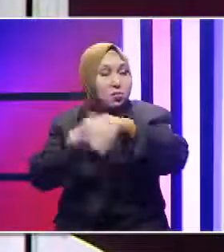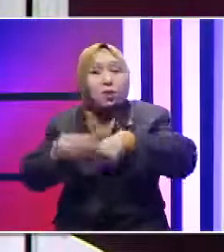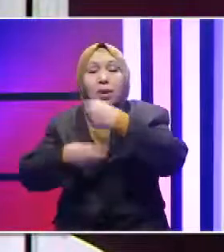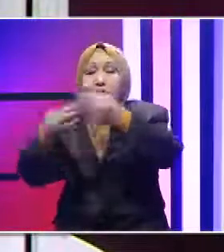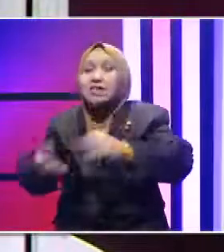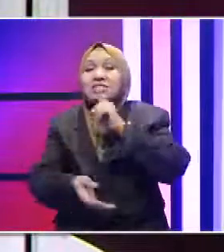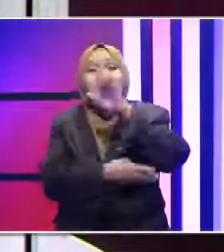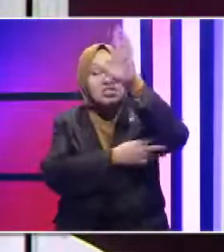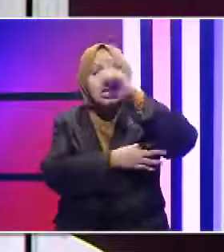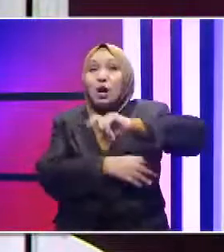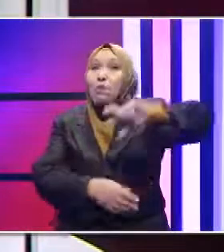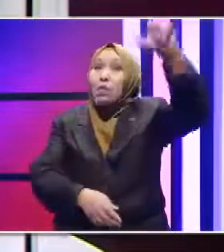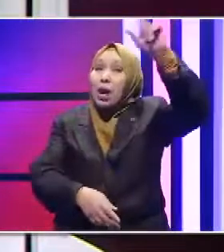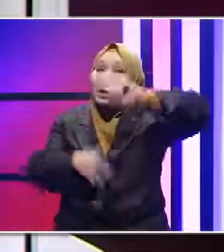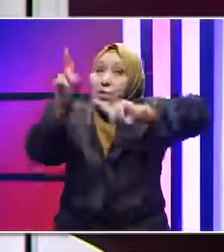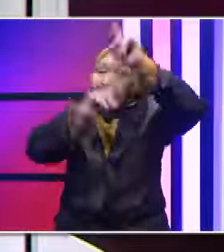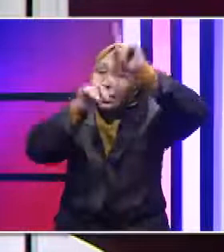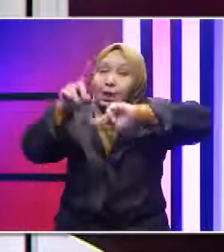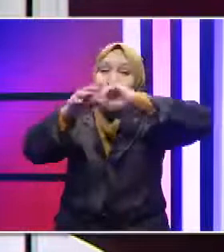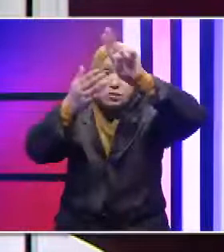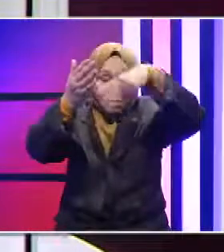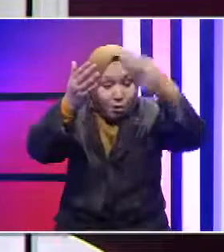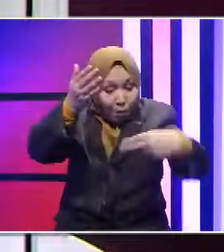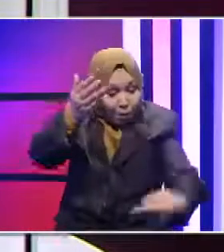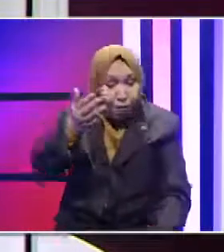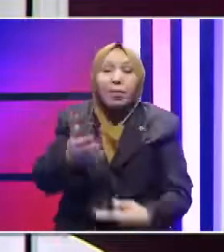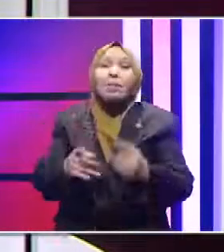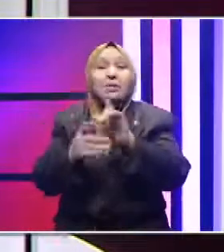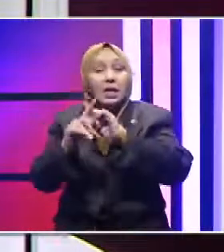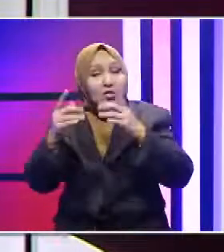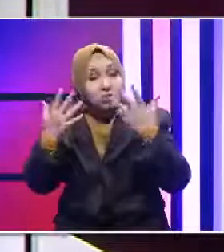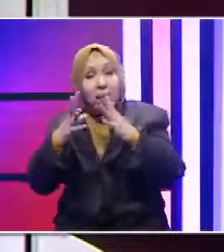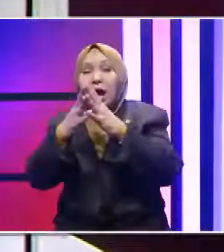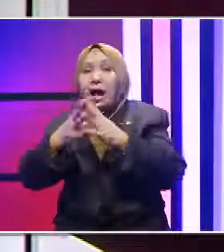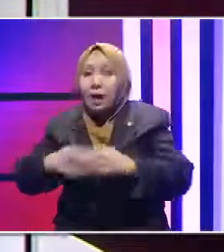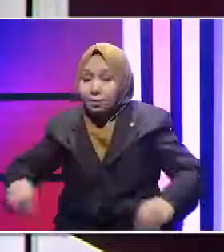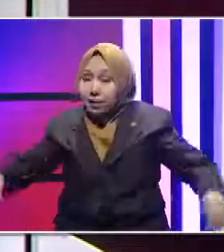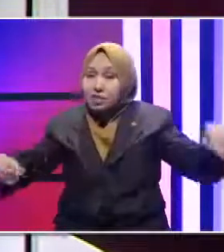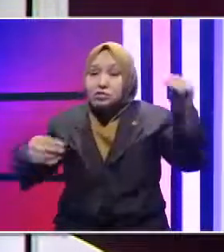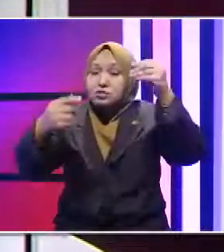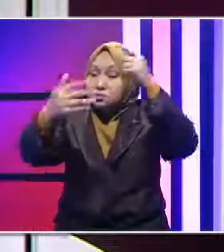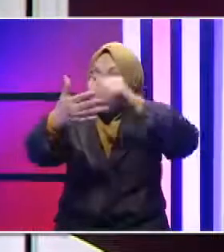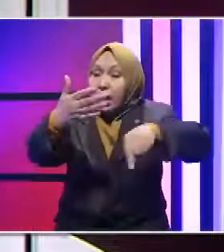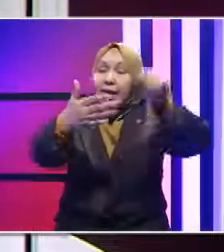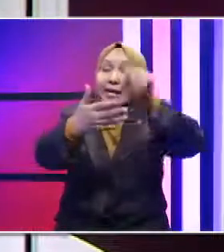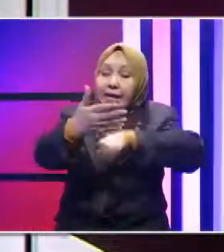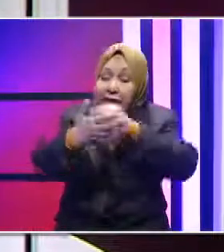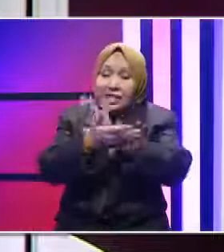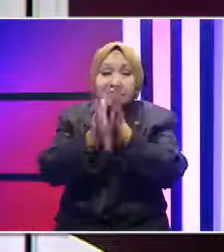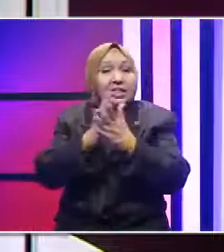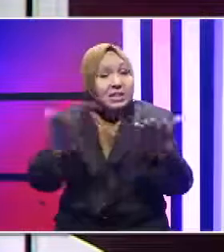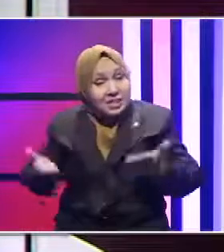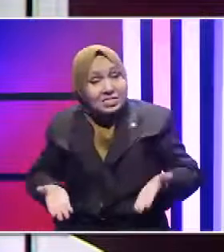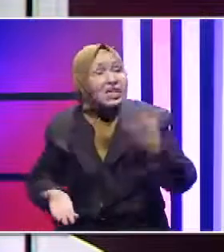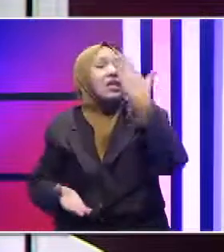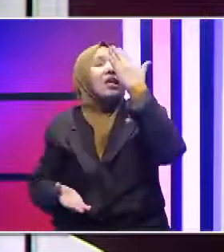janji-janji bulan bintang, rupanya berguguran, Ustaz, ya, bila dah habis suatu pertandingan. Jadi di sini